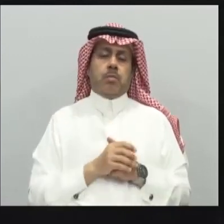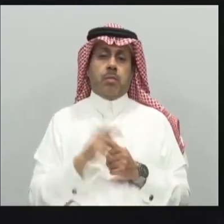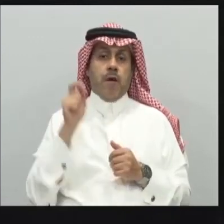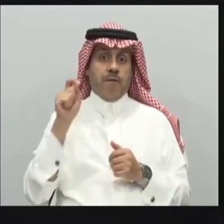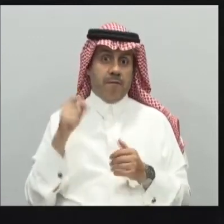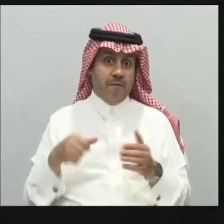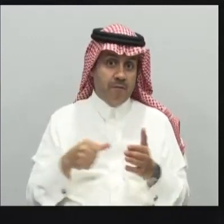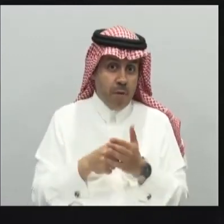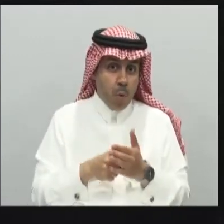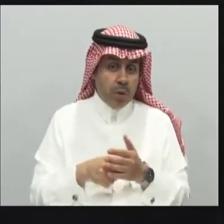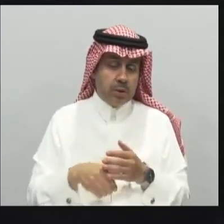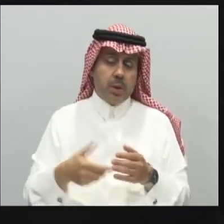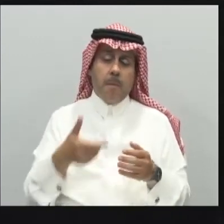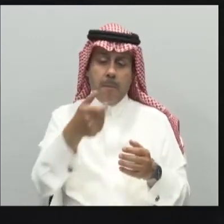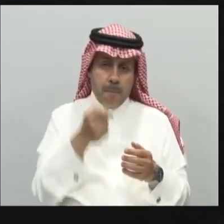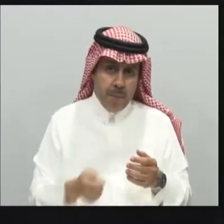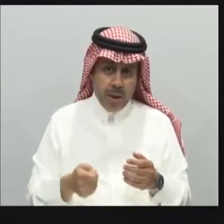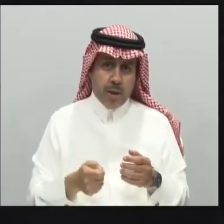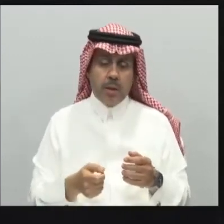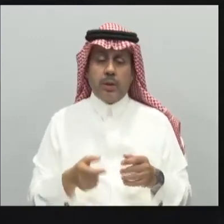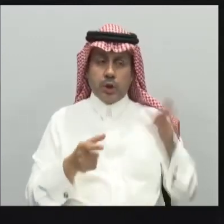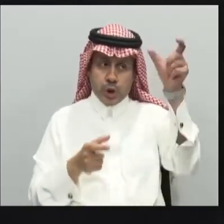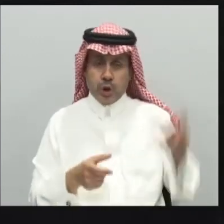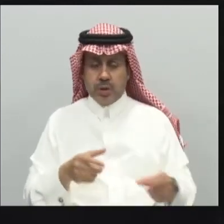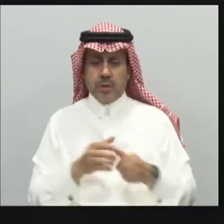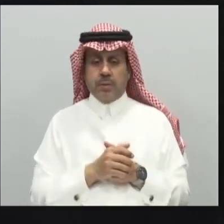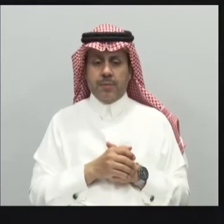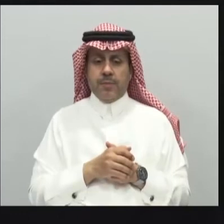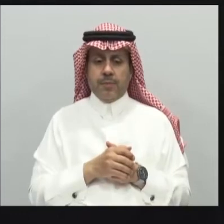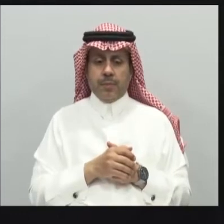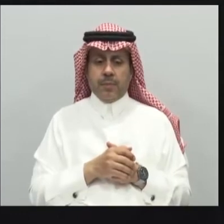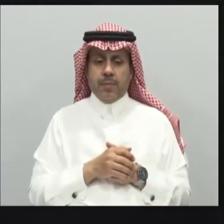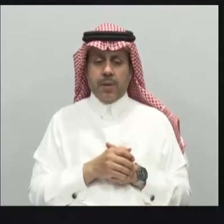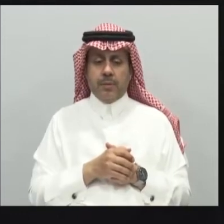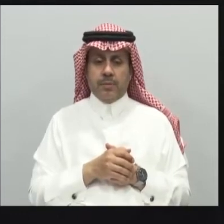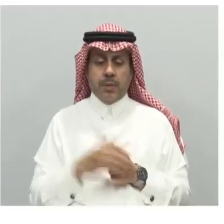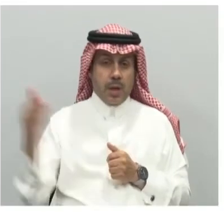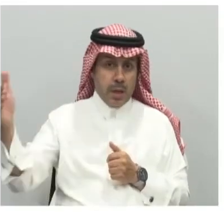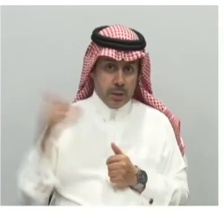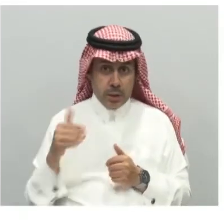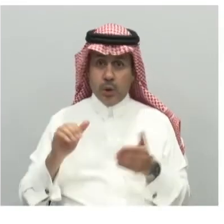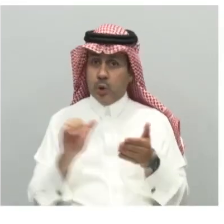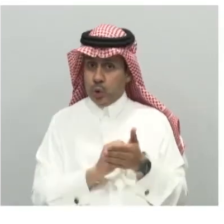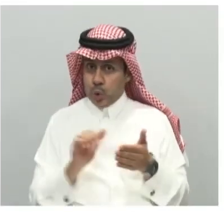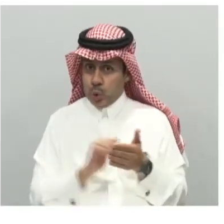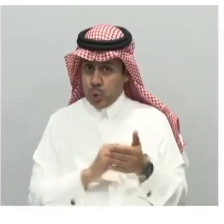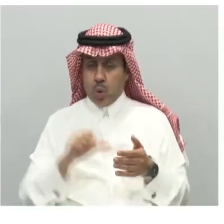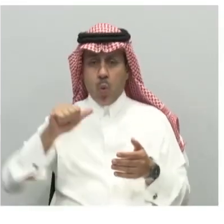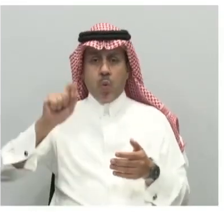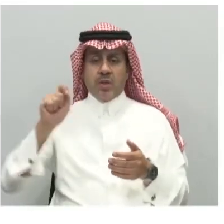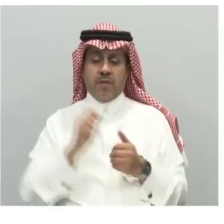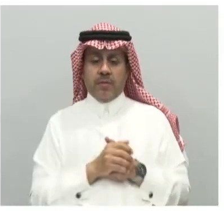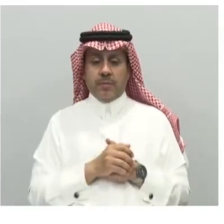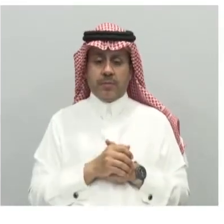فوت علي بيع السلعه على شخص اخر هنا ناتي الى الشروط الوصفيه